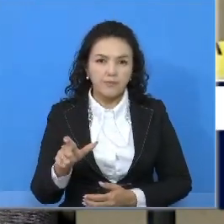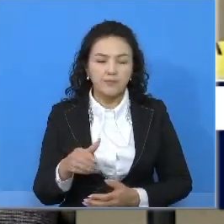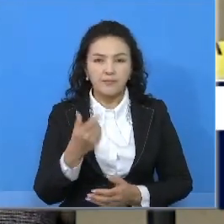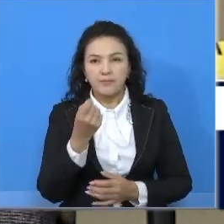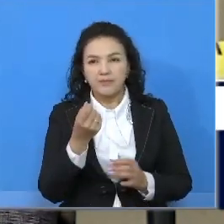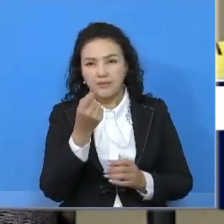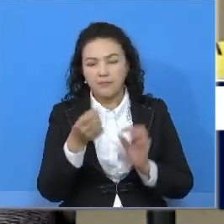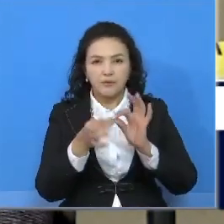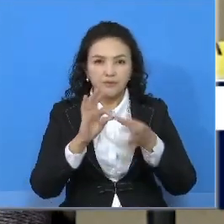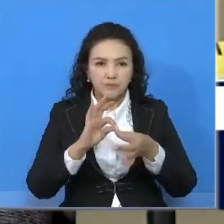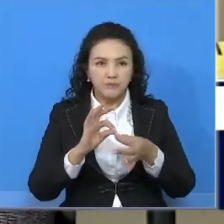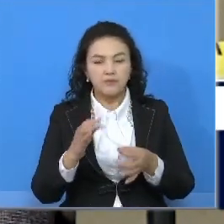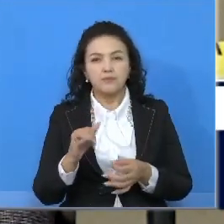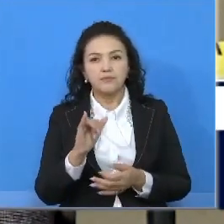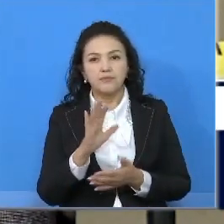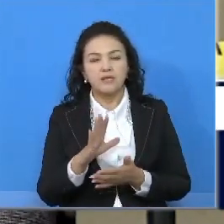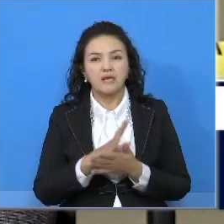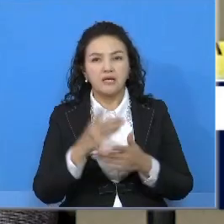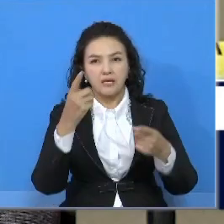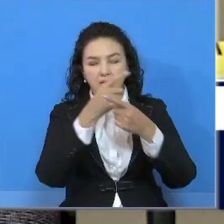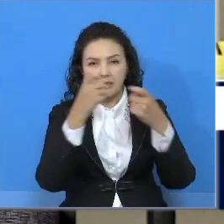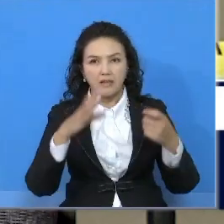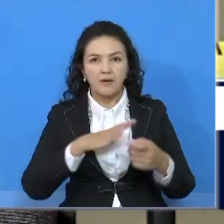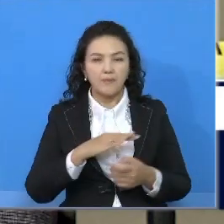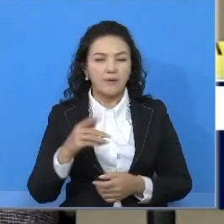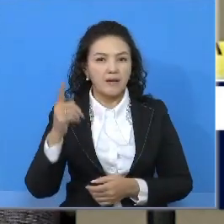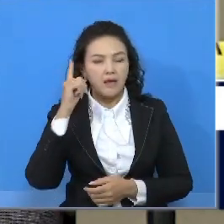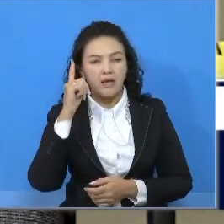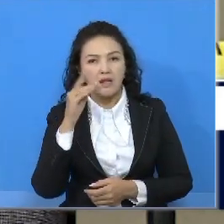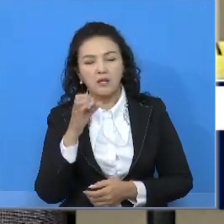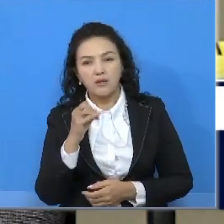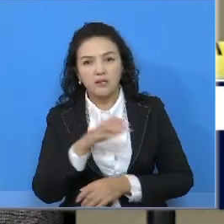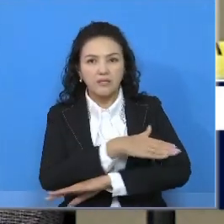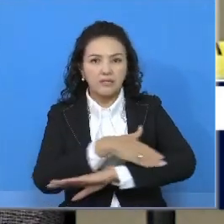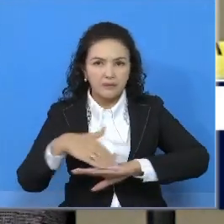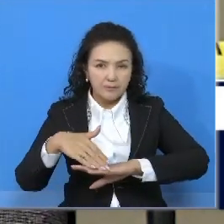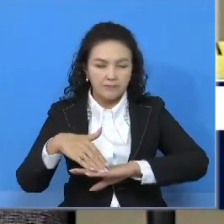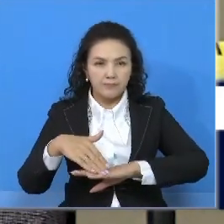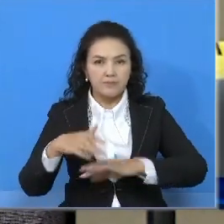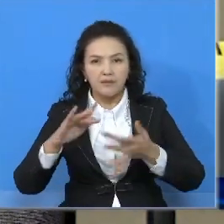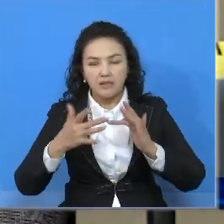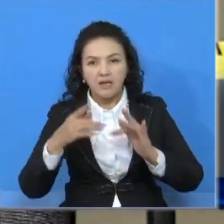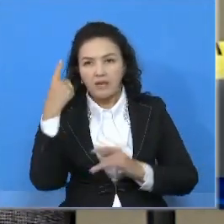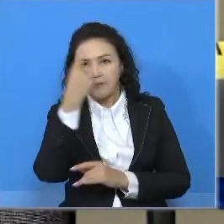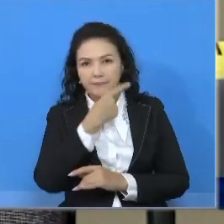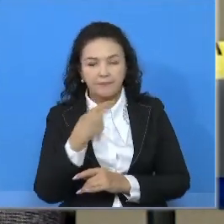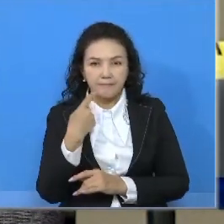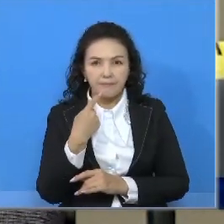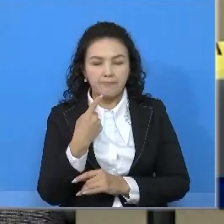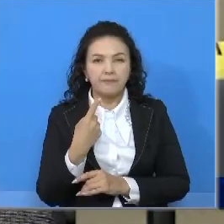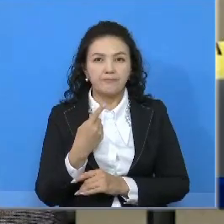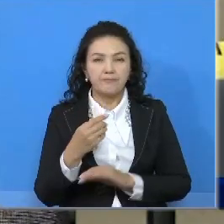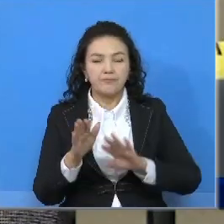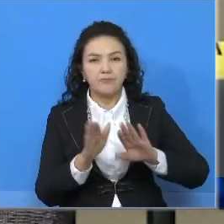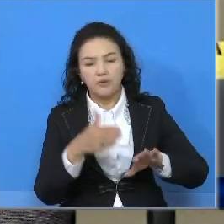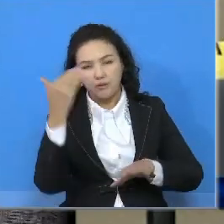небольшую сложность в связи с тем, что на сообщение приходит на электронный адрес, а лица, это в